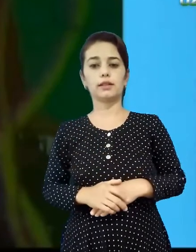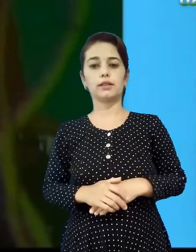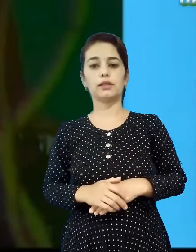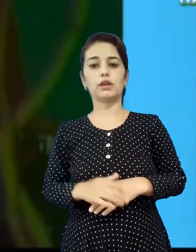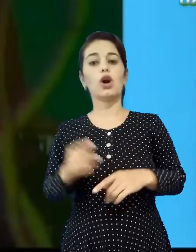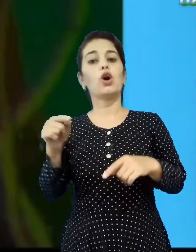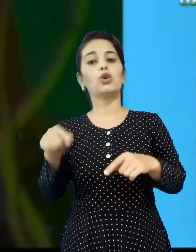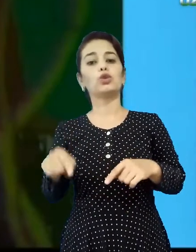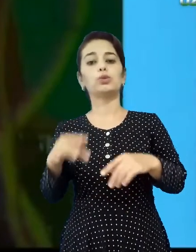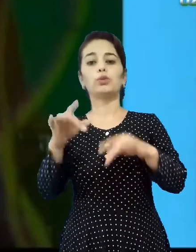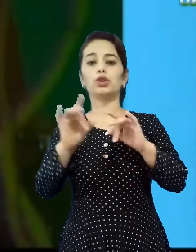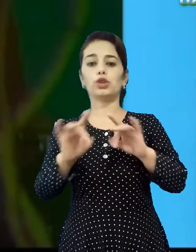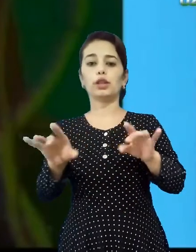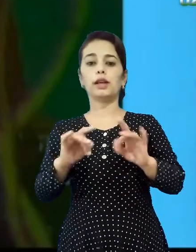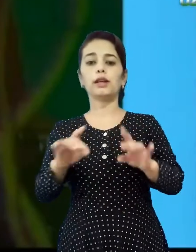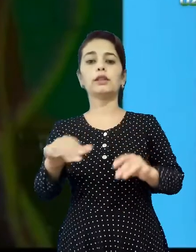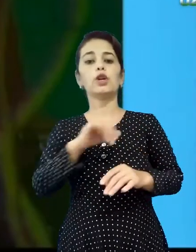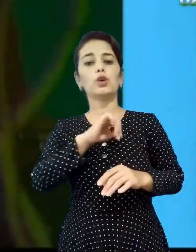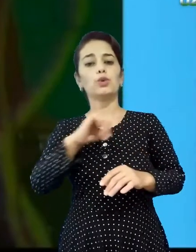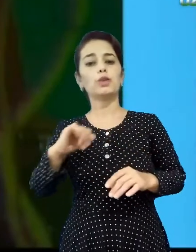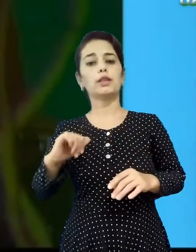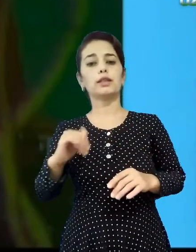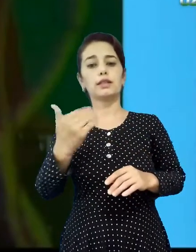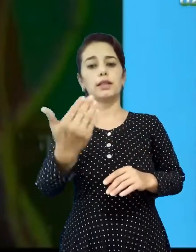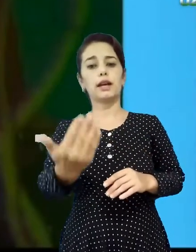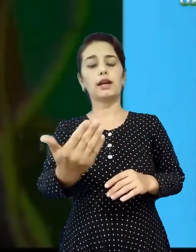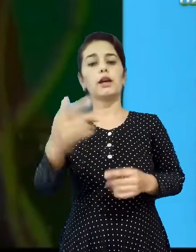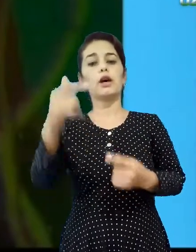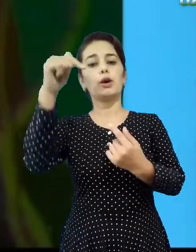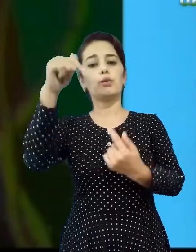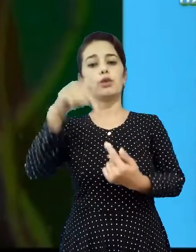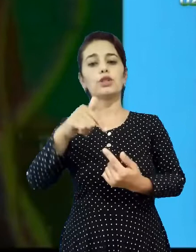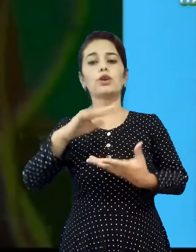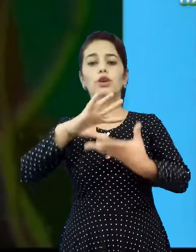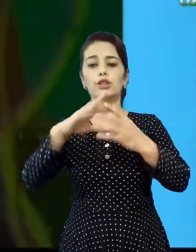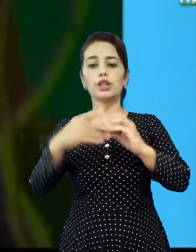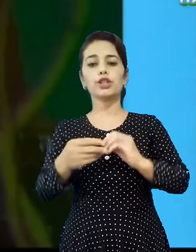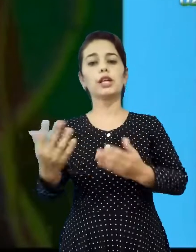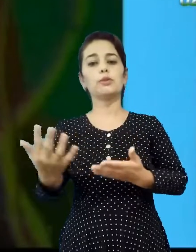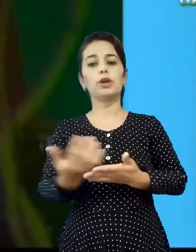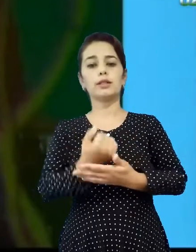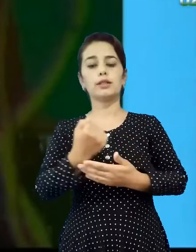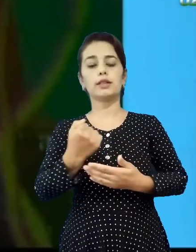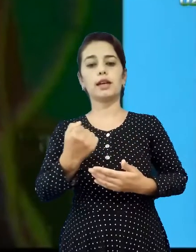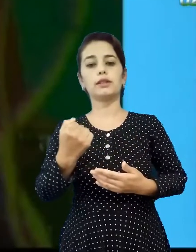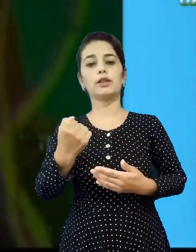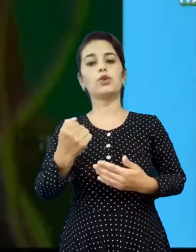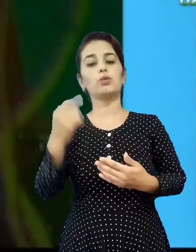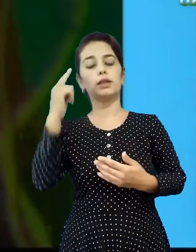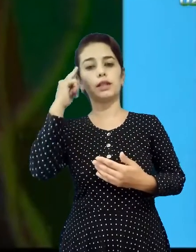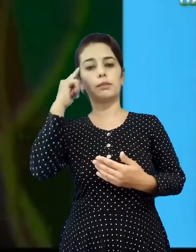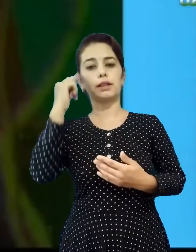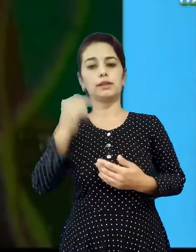yetdi. Ushbu hikoyadan o'zingizga mos xulosa chiqarib olasiz